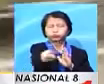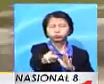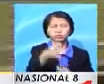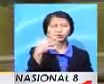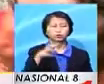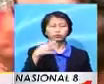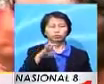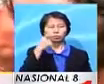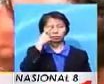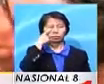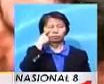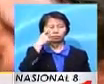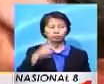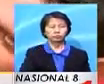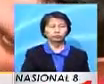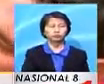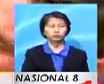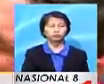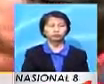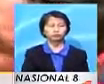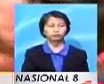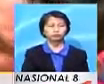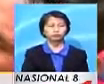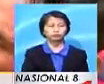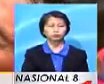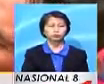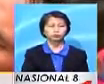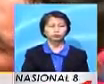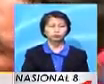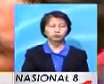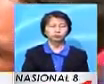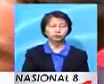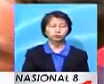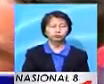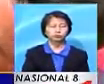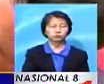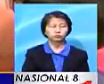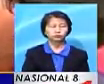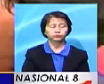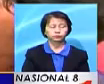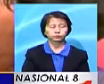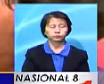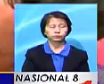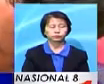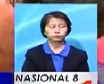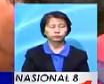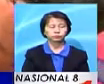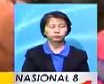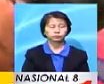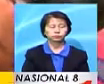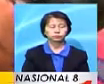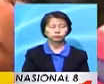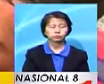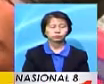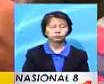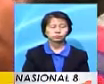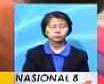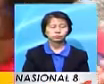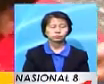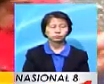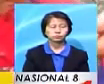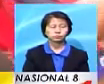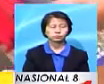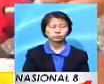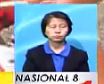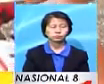mata. از مزرعه رسیدیم خسته بودیم و هوا هم که خیلی گرد، مساحت هم خیلی طولانی و